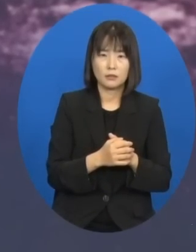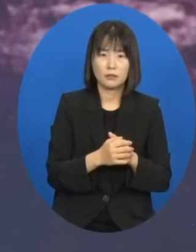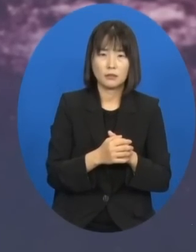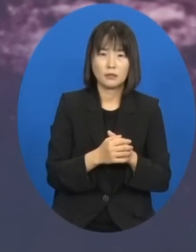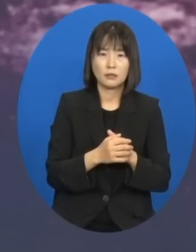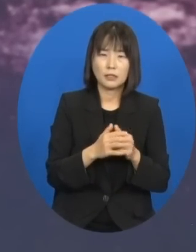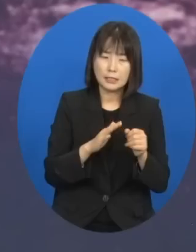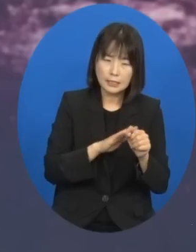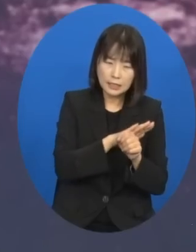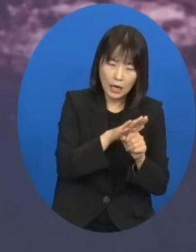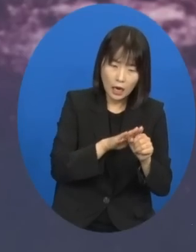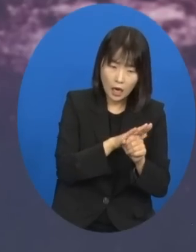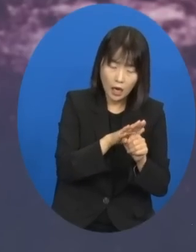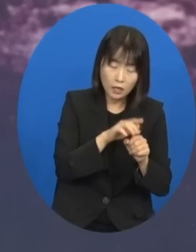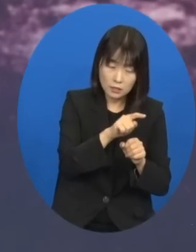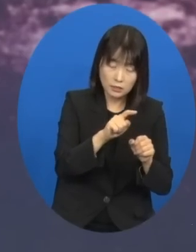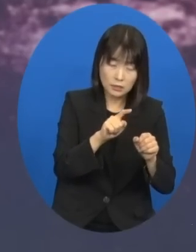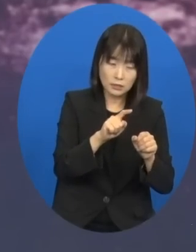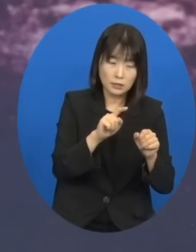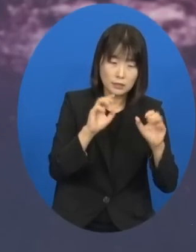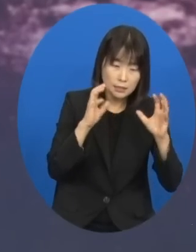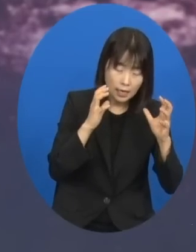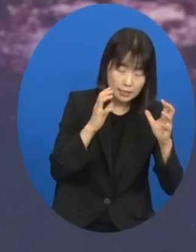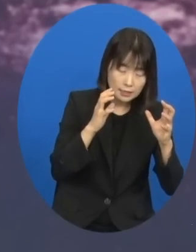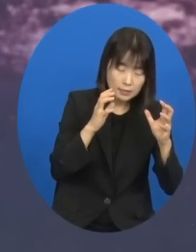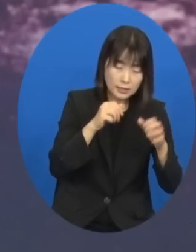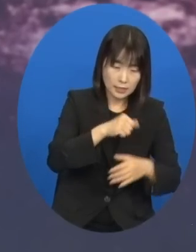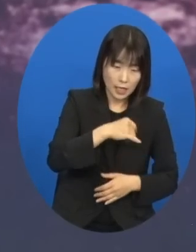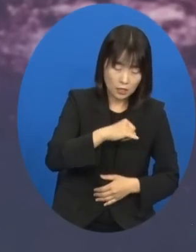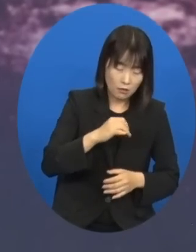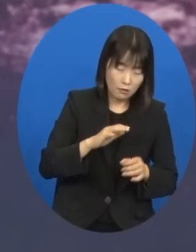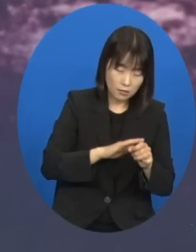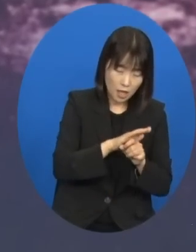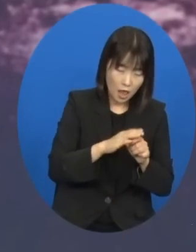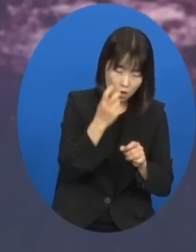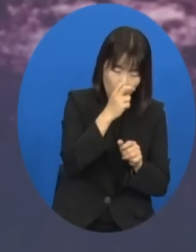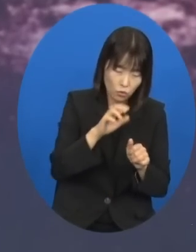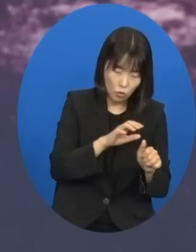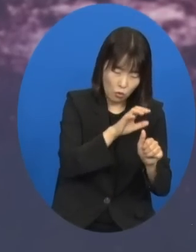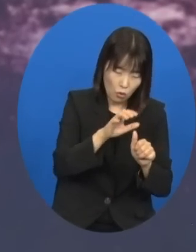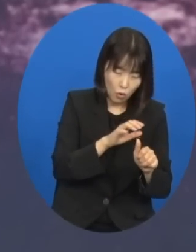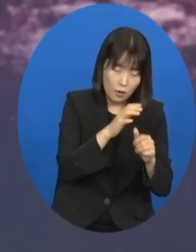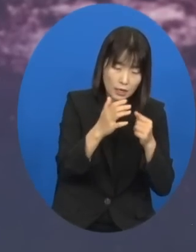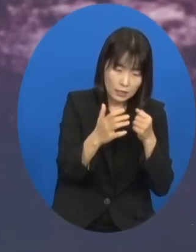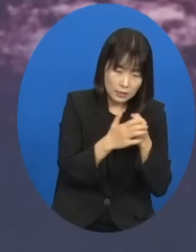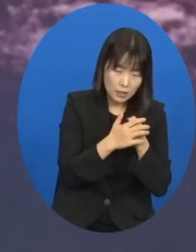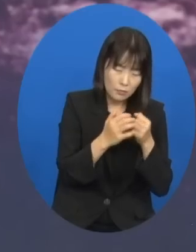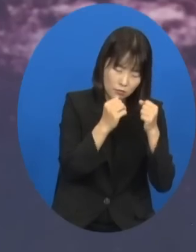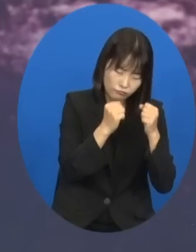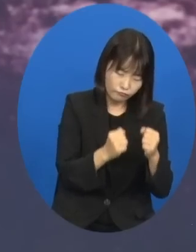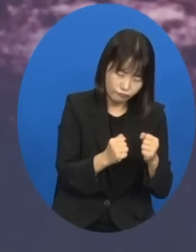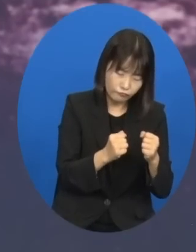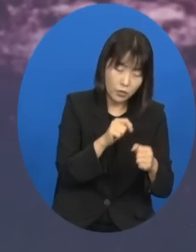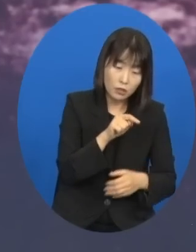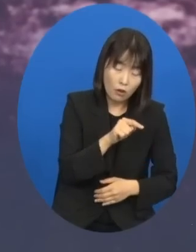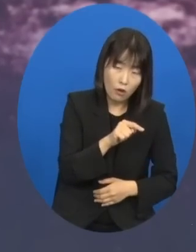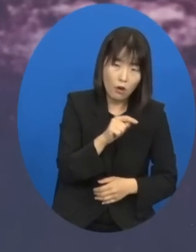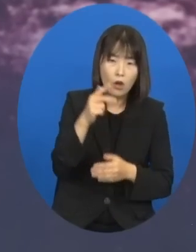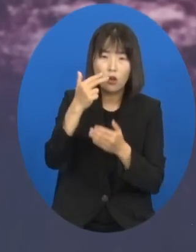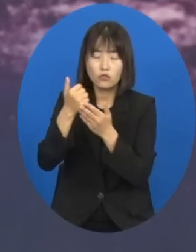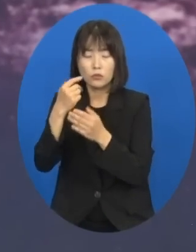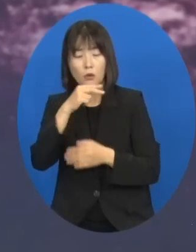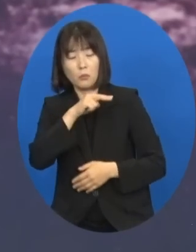사랑하면 메인다고 했잖아요. 그 아이를 사랑하고 돌보느라 그렇게 머물러 있는 것, 그러나 주님 보시기엔 그것이